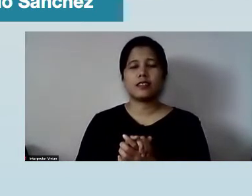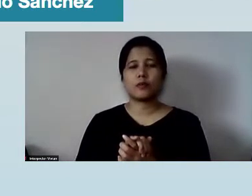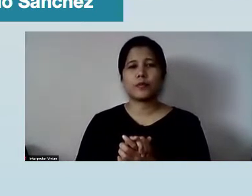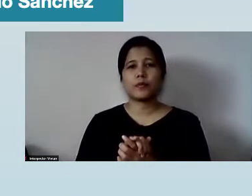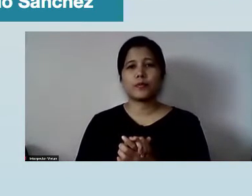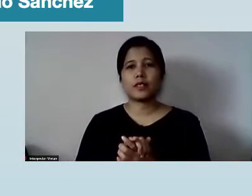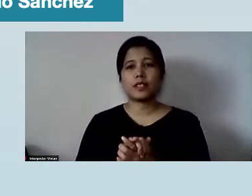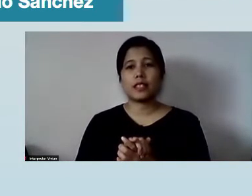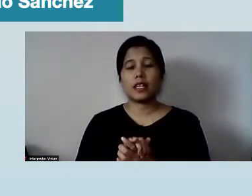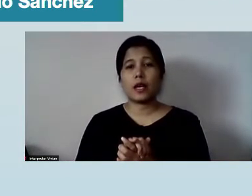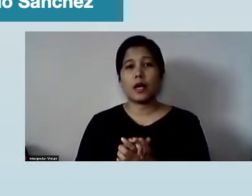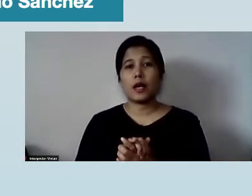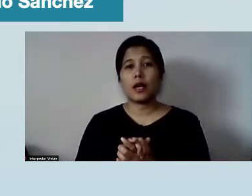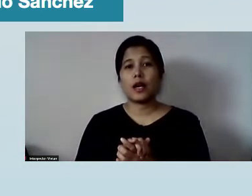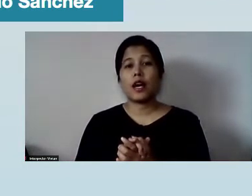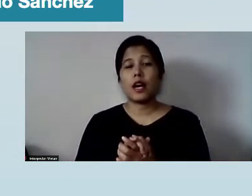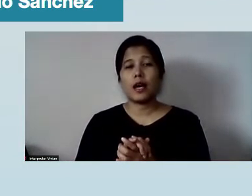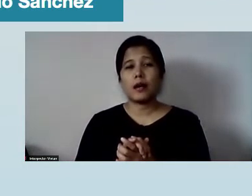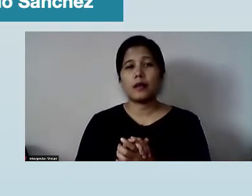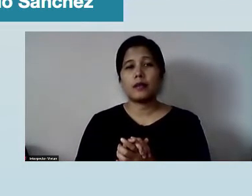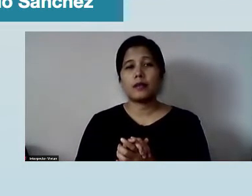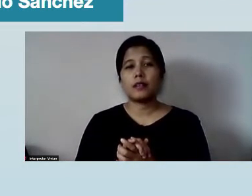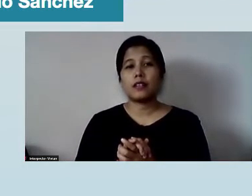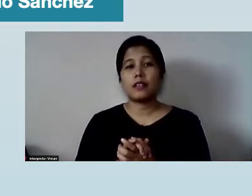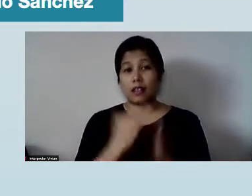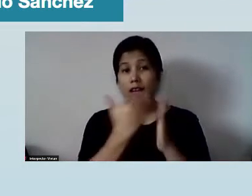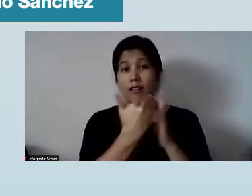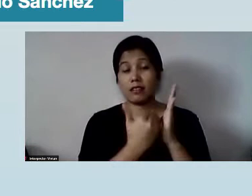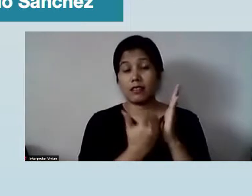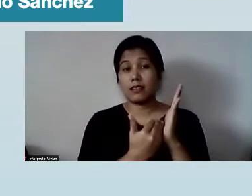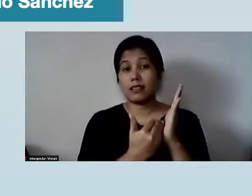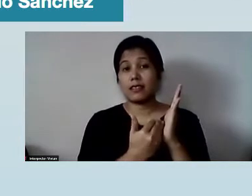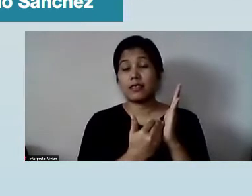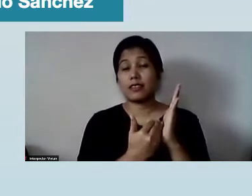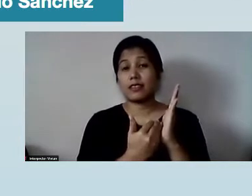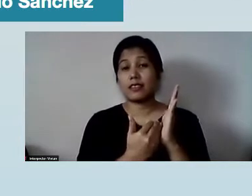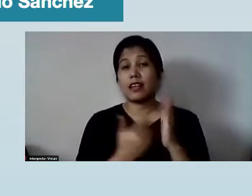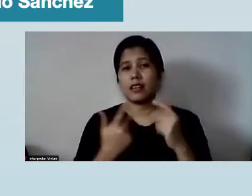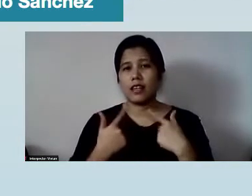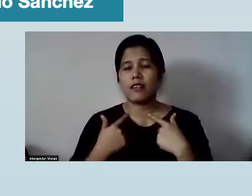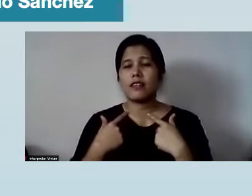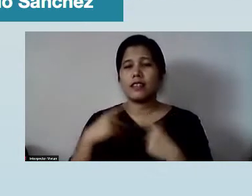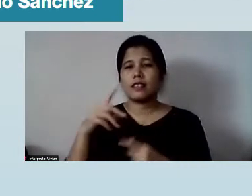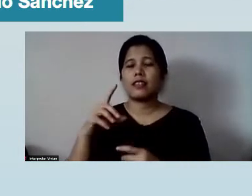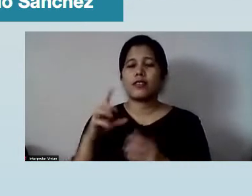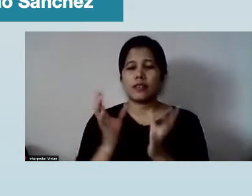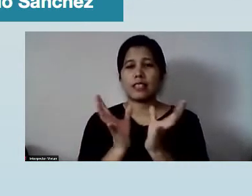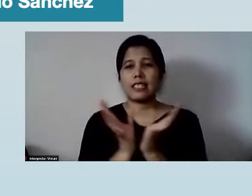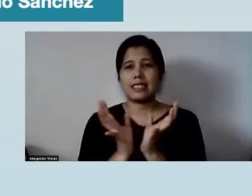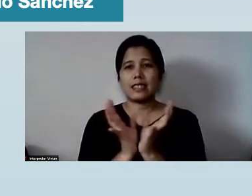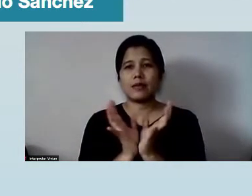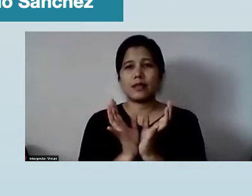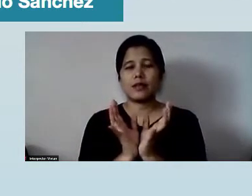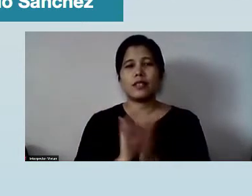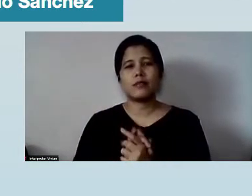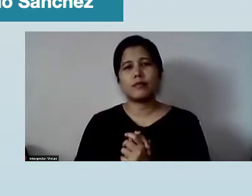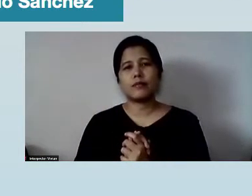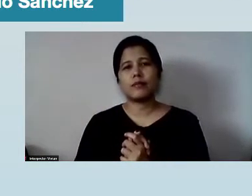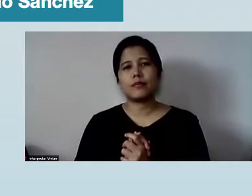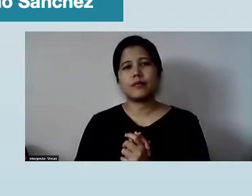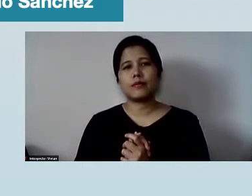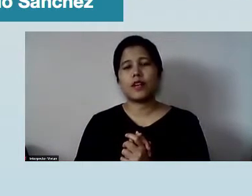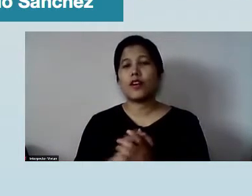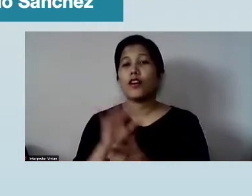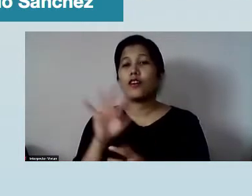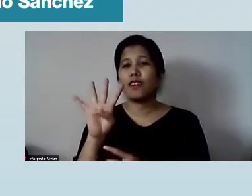ang priority dito yung mga nasa listahan na ng DSWD, yung mga beneficiaries ng tinatawag nating